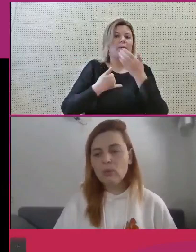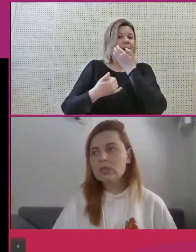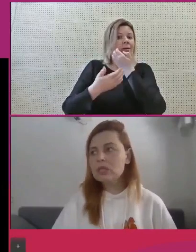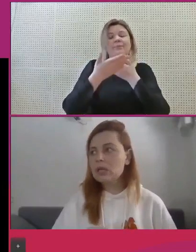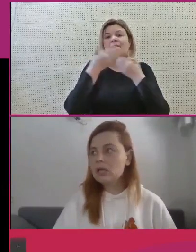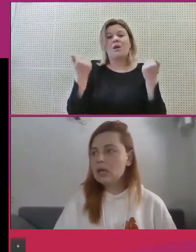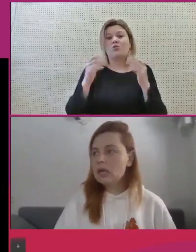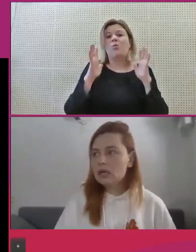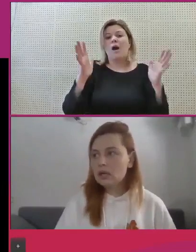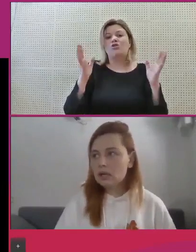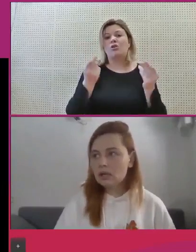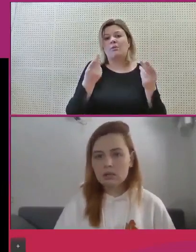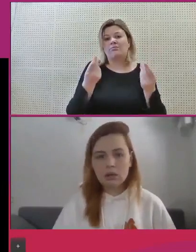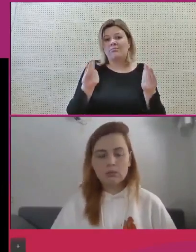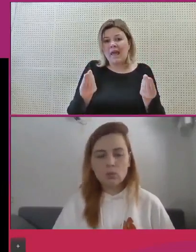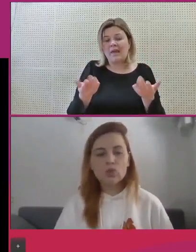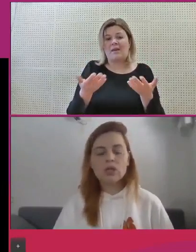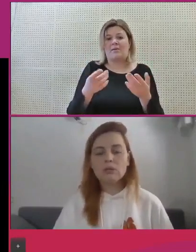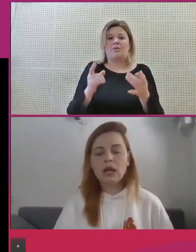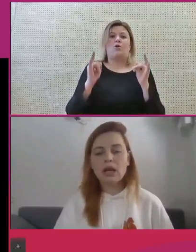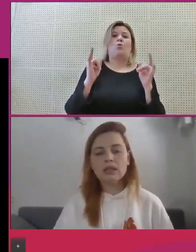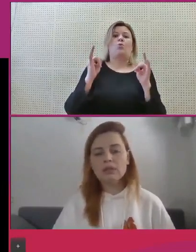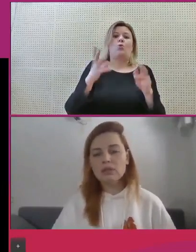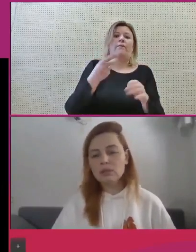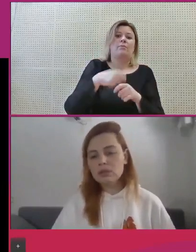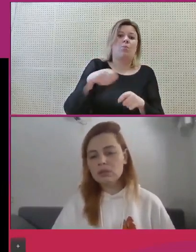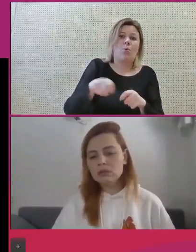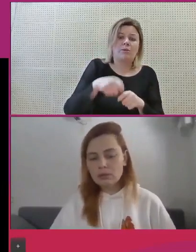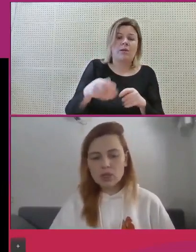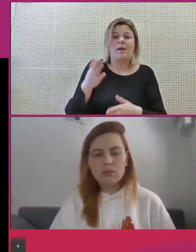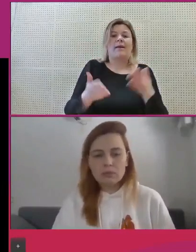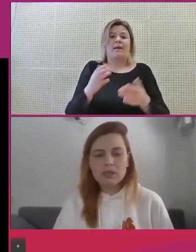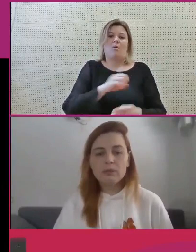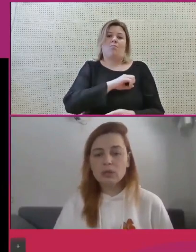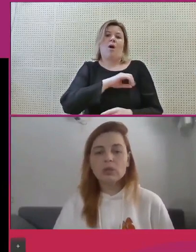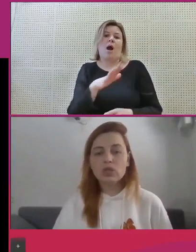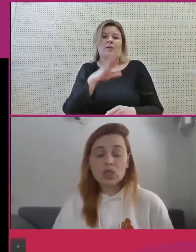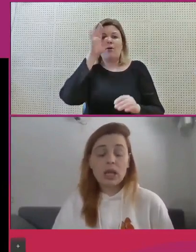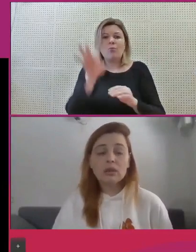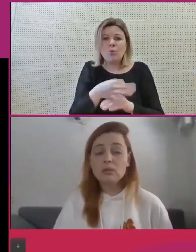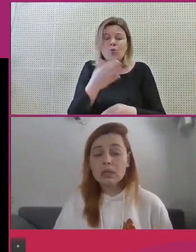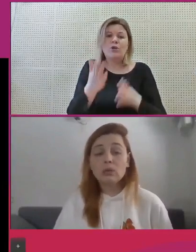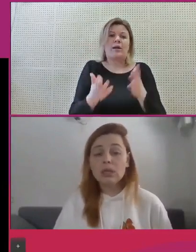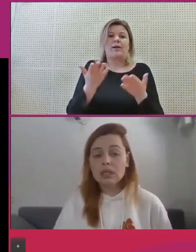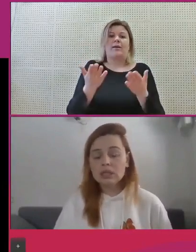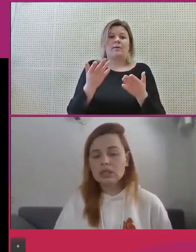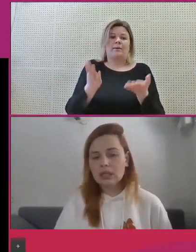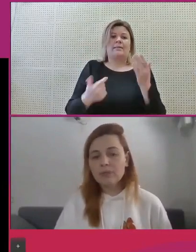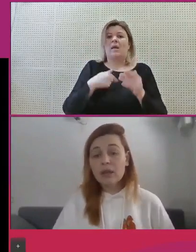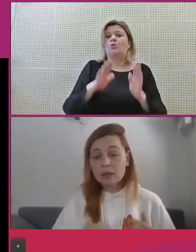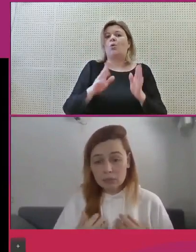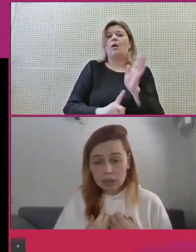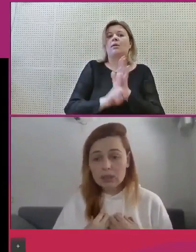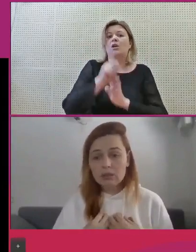крутого спонсора, там, мужа богатого, либо вообще, в принципе, я только начинаю, и у меня только есть